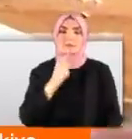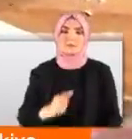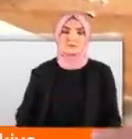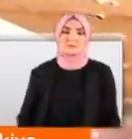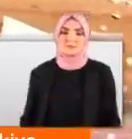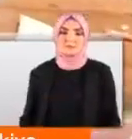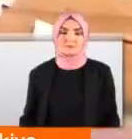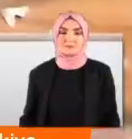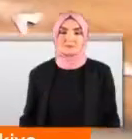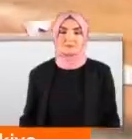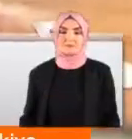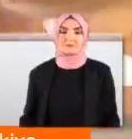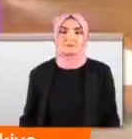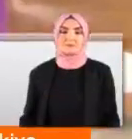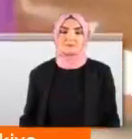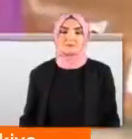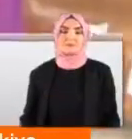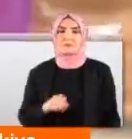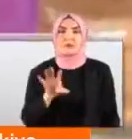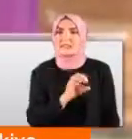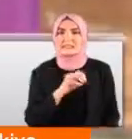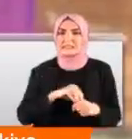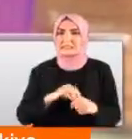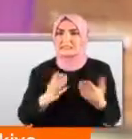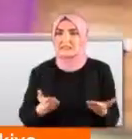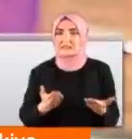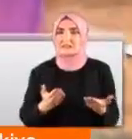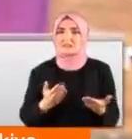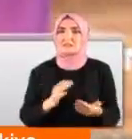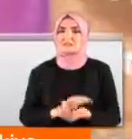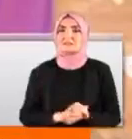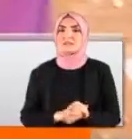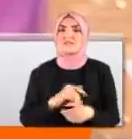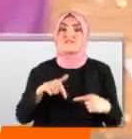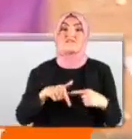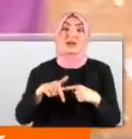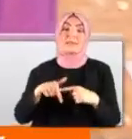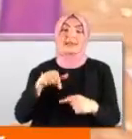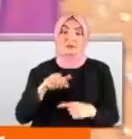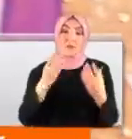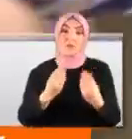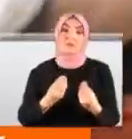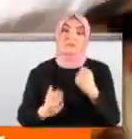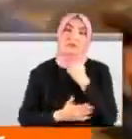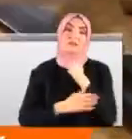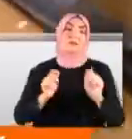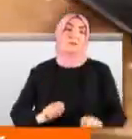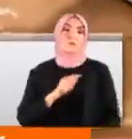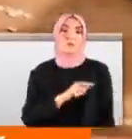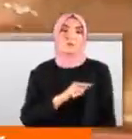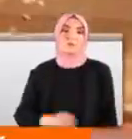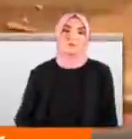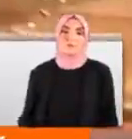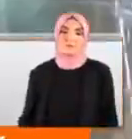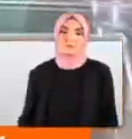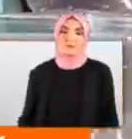beraber şöyle. Nasıl bir etkisi oluyor bunun? Onun kabuğu da içinde fermente olması için yardımcı oluyor. Şöyle biraz da